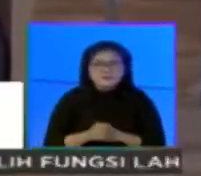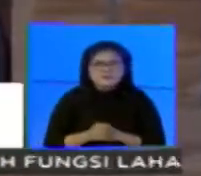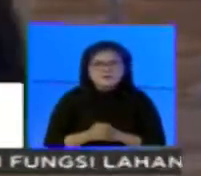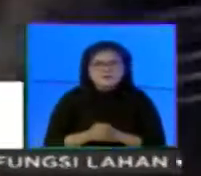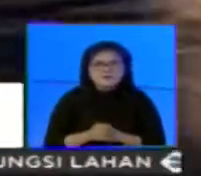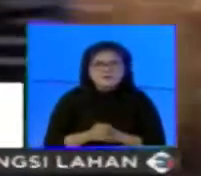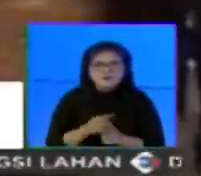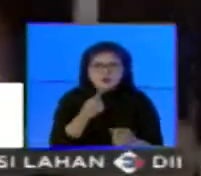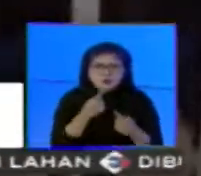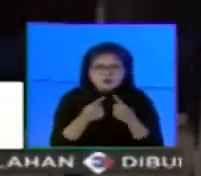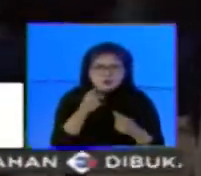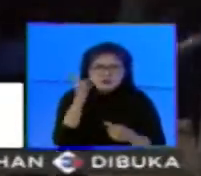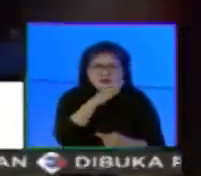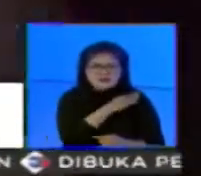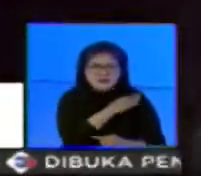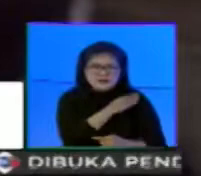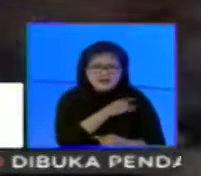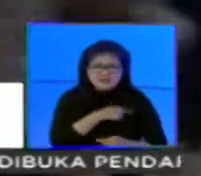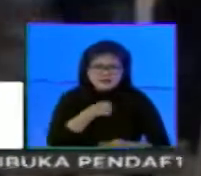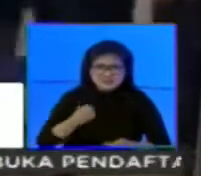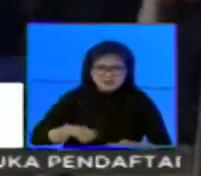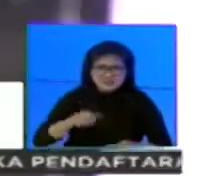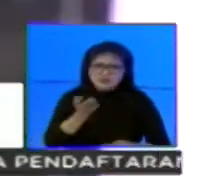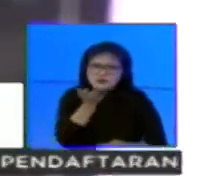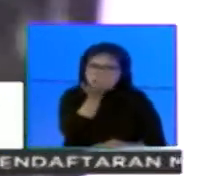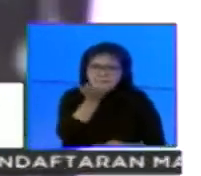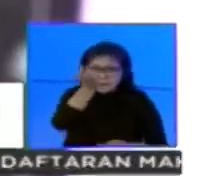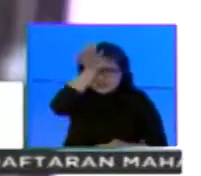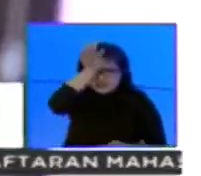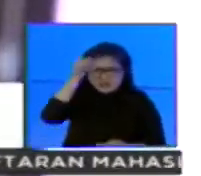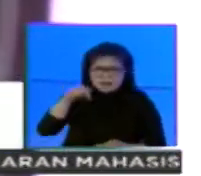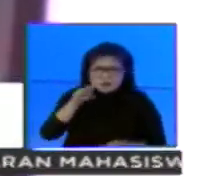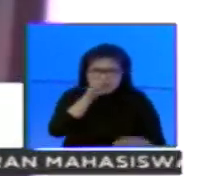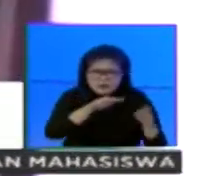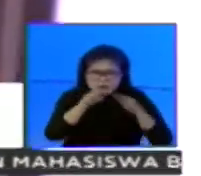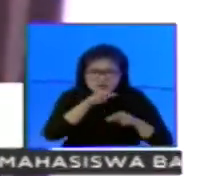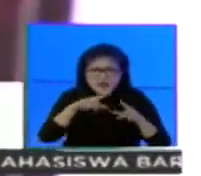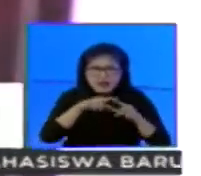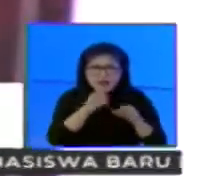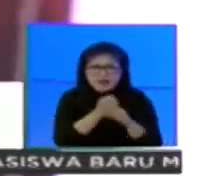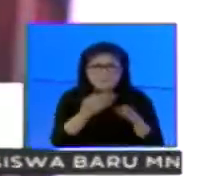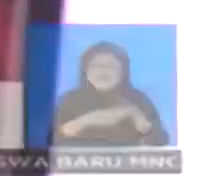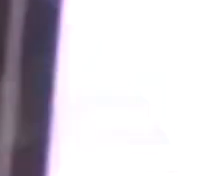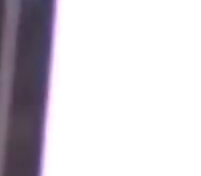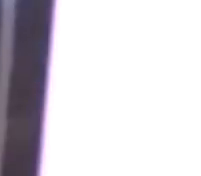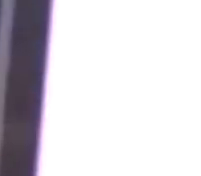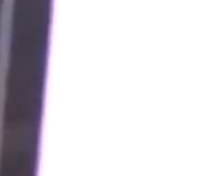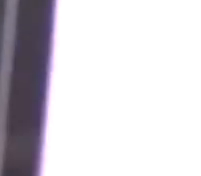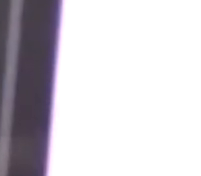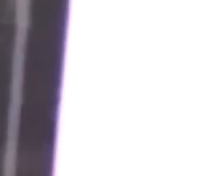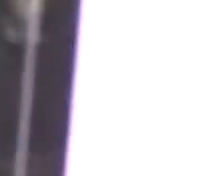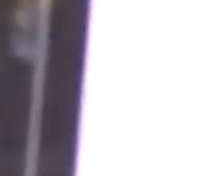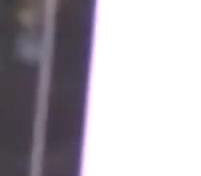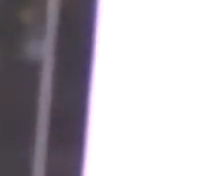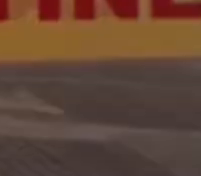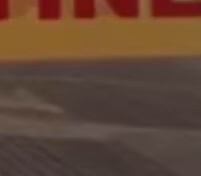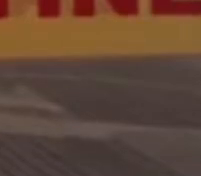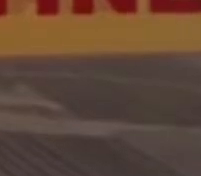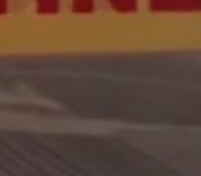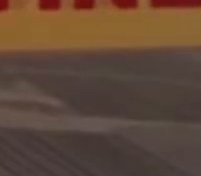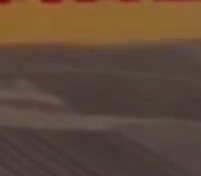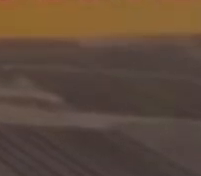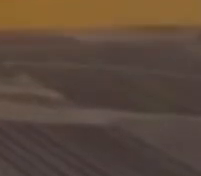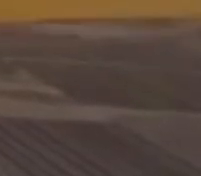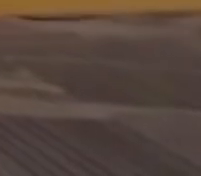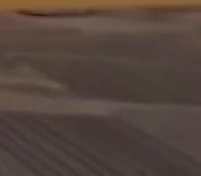Pihak Konsulat Jenderal Cina di Denpasar masih menyelidiki agen perjalanan warga Cina tersebut selama di Bali. Ini penting untuk mengetahui